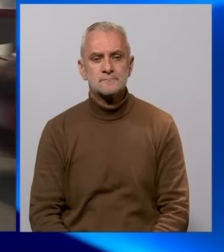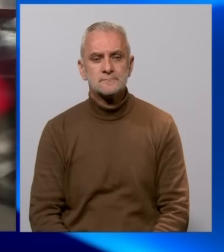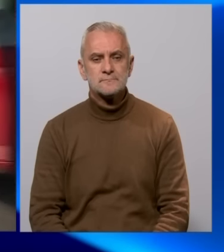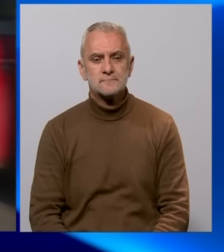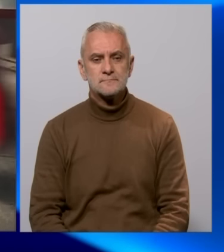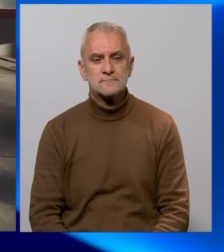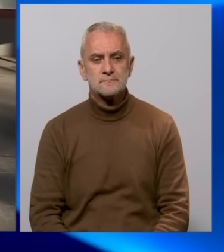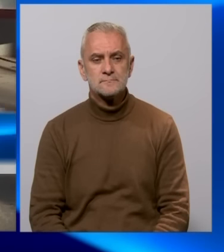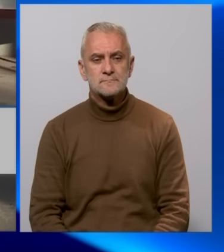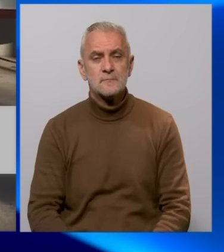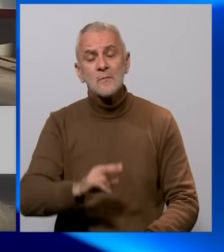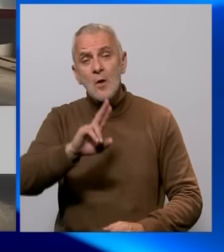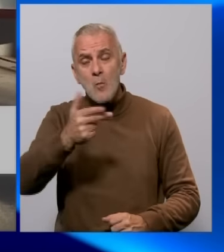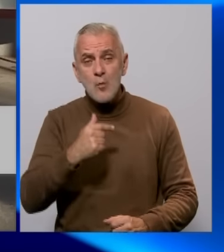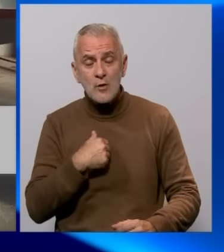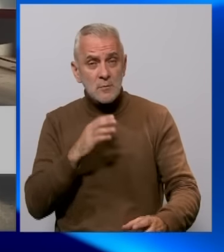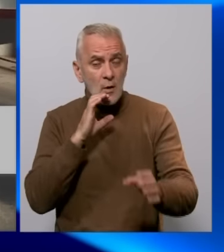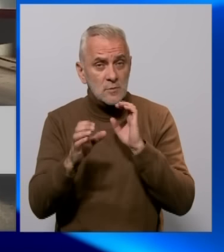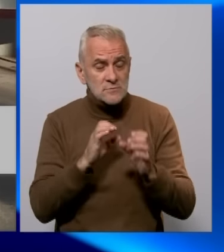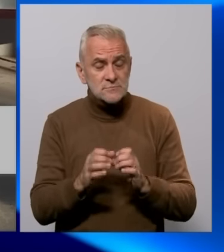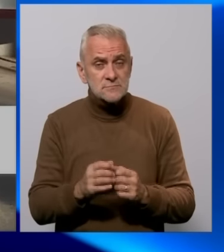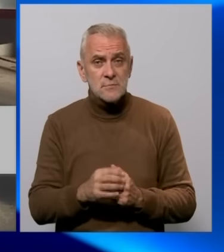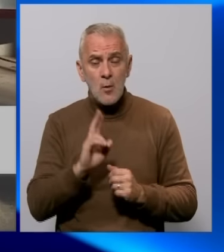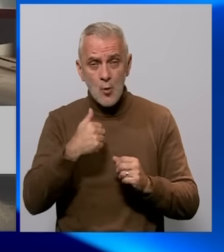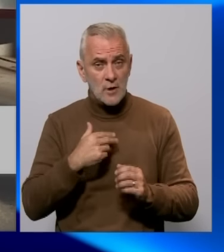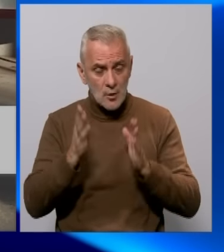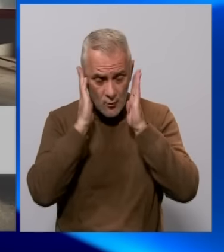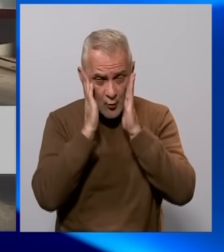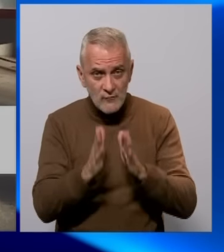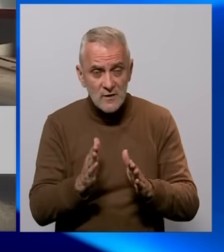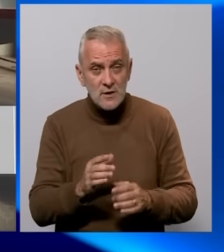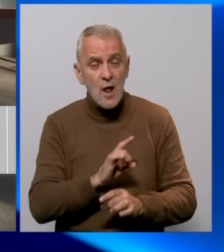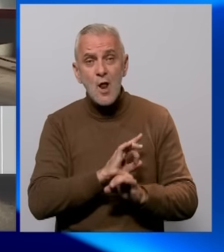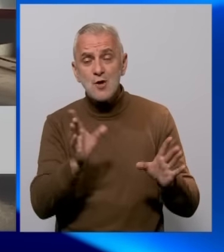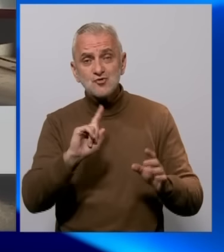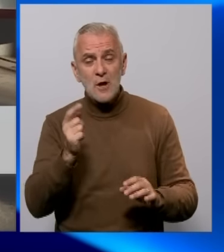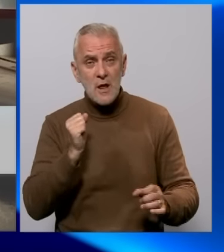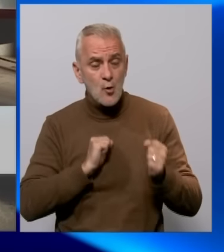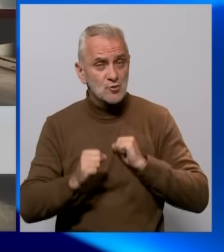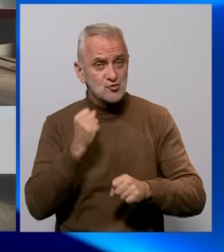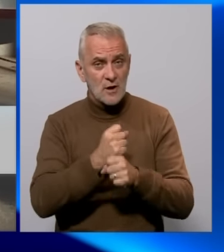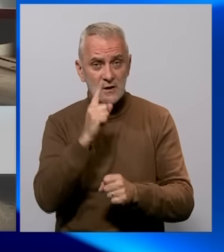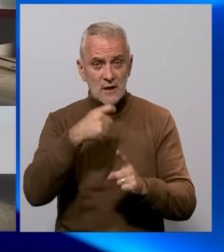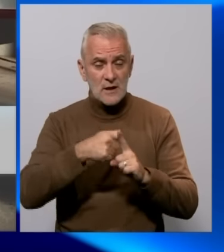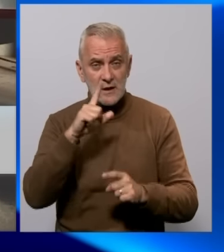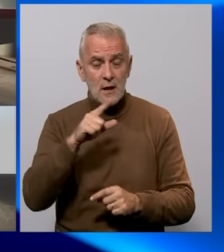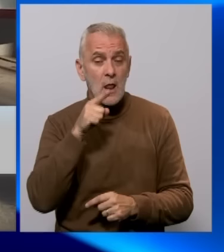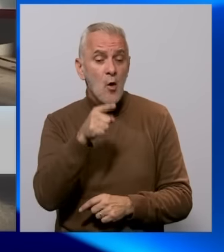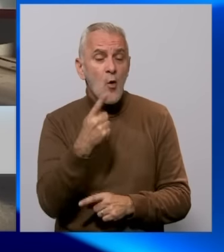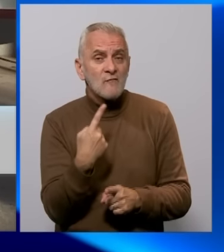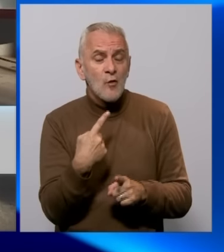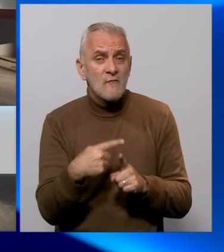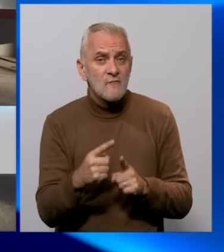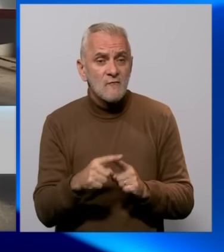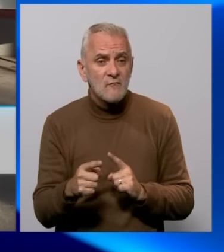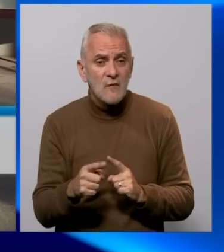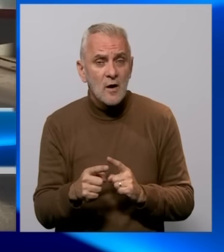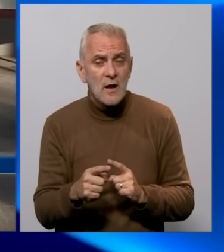Moramo iskomunicirati stanje sigurnosti, moraju nas uvjeriti da ništa nije ugroženo u Gikilu i naravno ovaj nedostatak